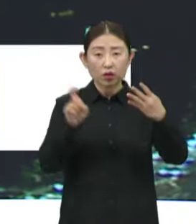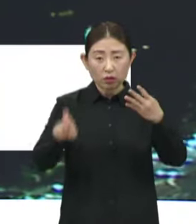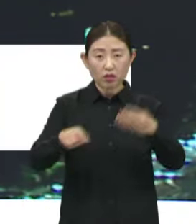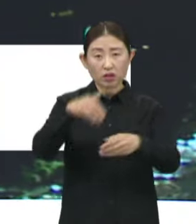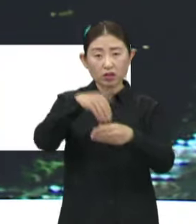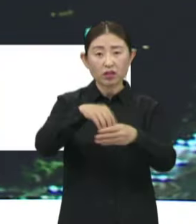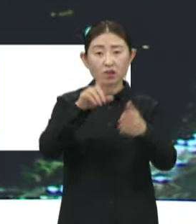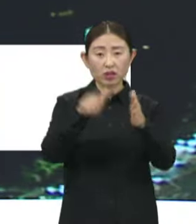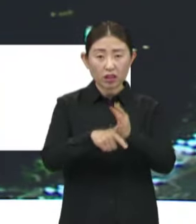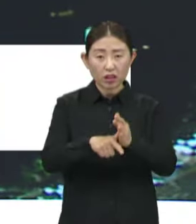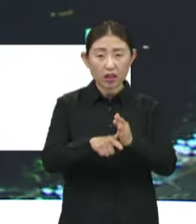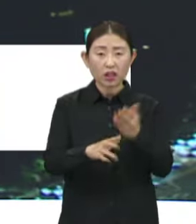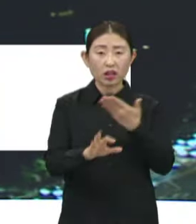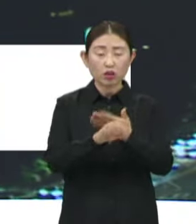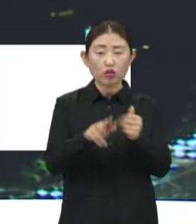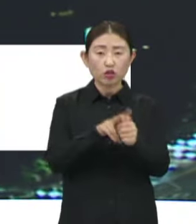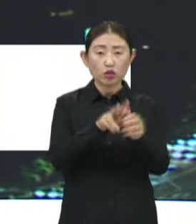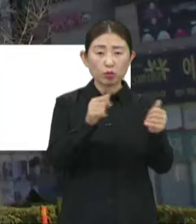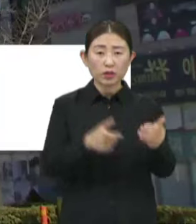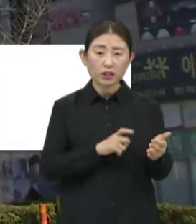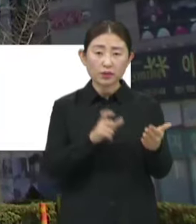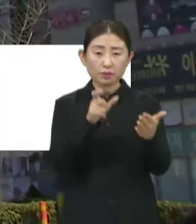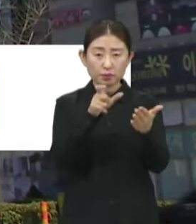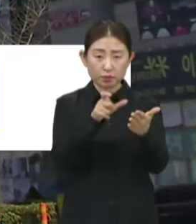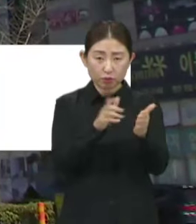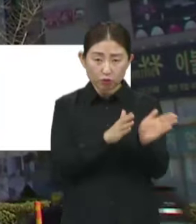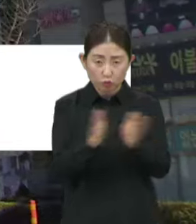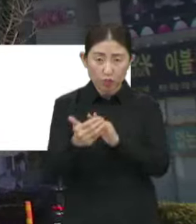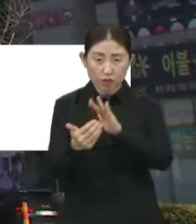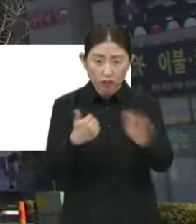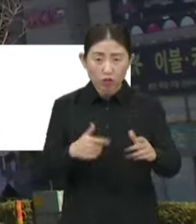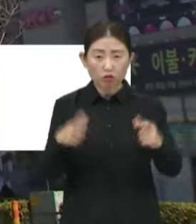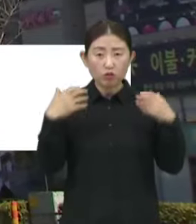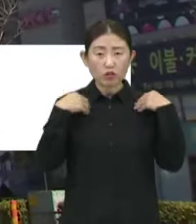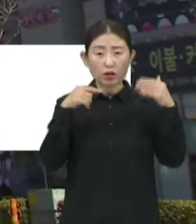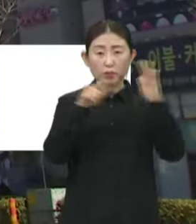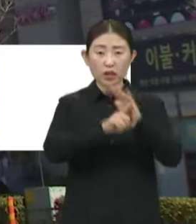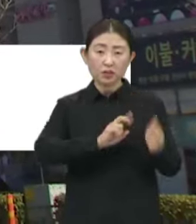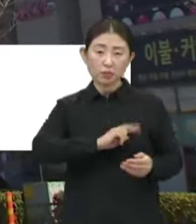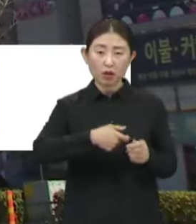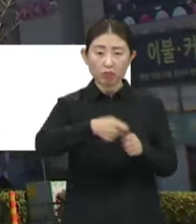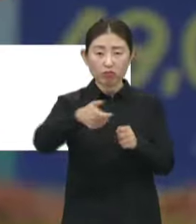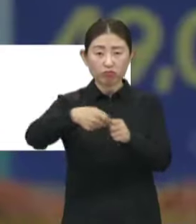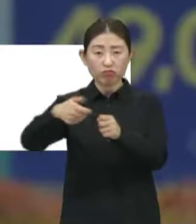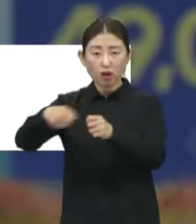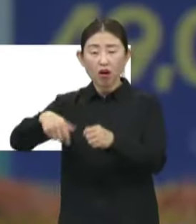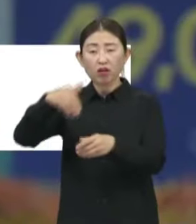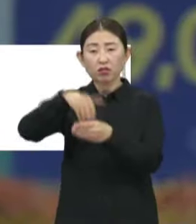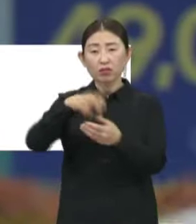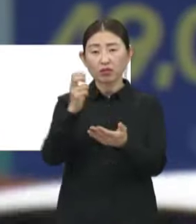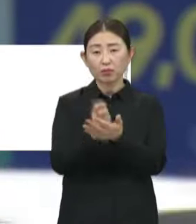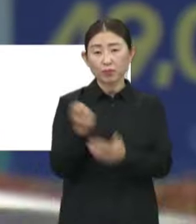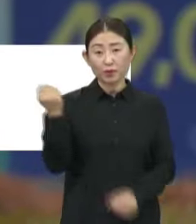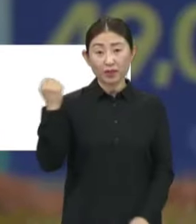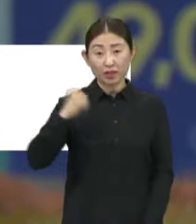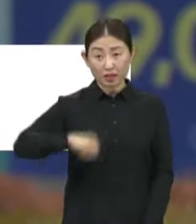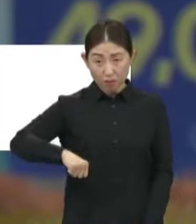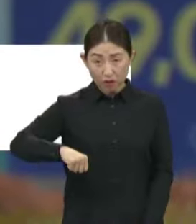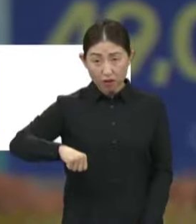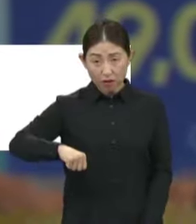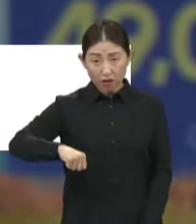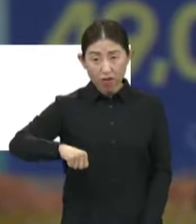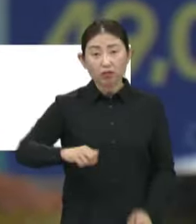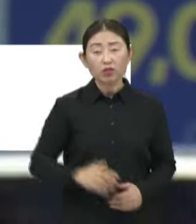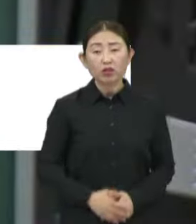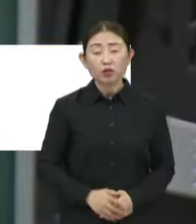지난 4월 10일 총선 당시 예비 후보로 선거를 앞두고 구청을 찾아 명함을 돌리는 등 공직선거법을